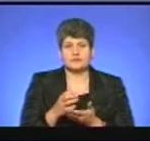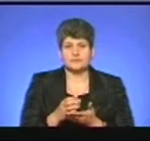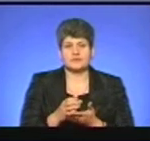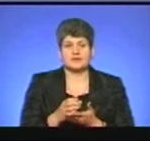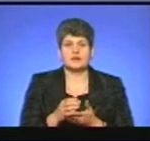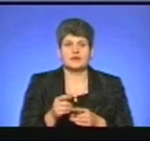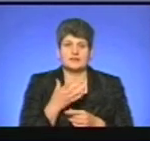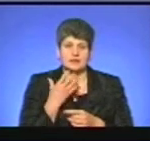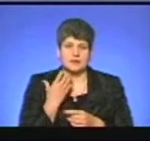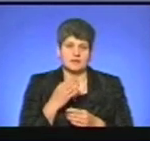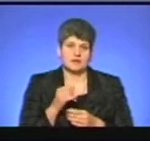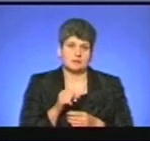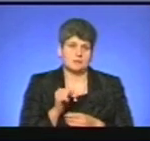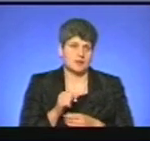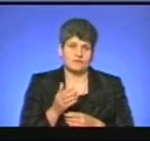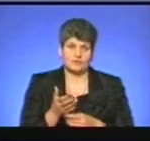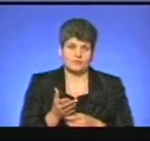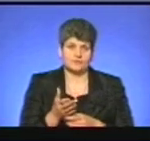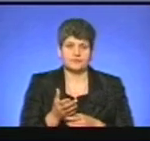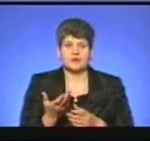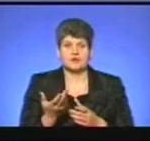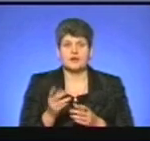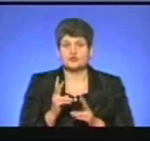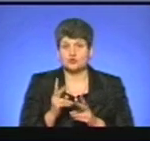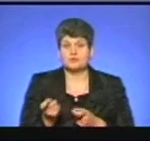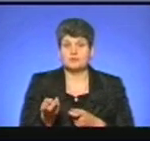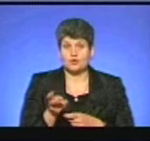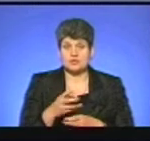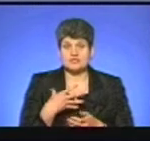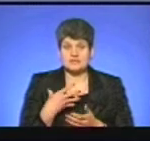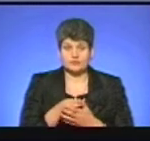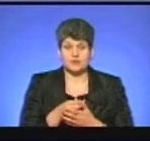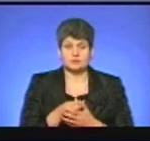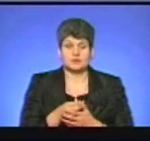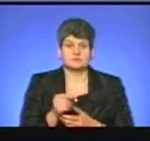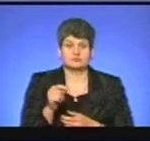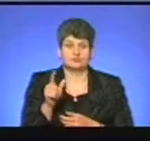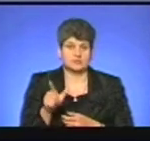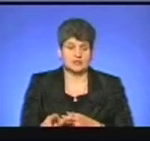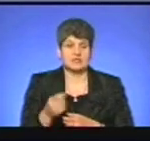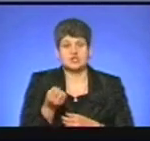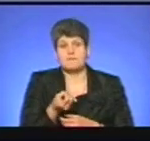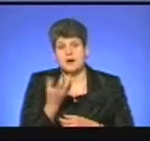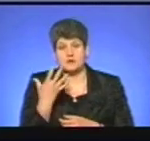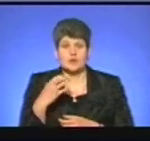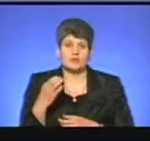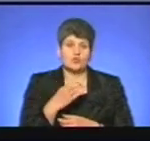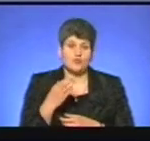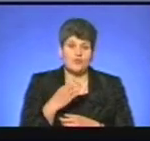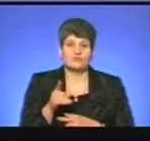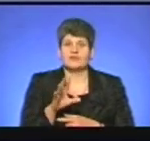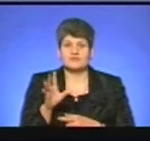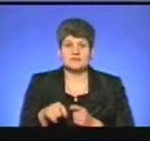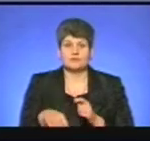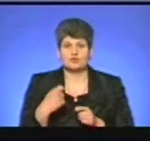в паперових стаканчиках. Якщо хтось приходить зі своїми пляшками шампанського, алкоголю, розпивають, вони всі